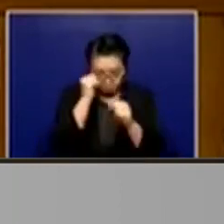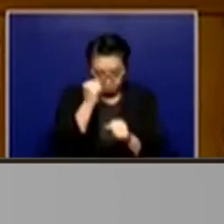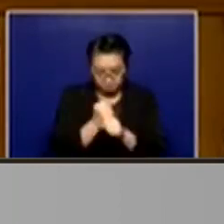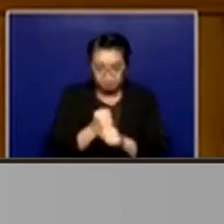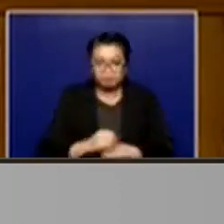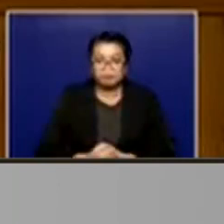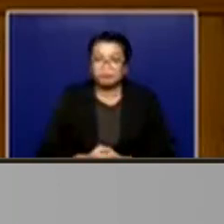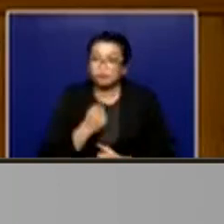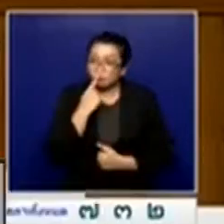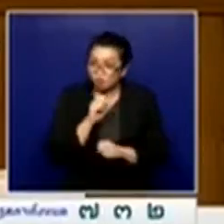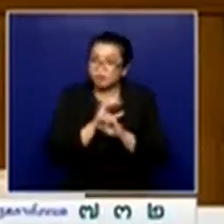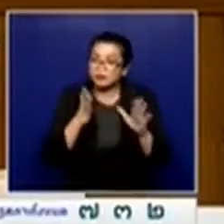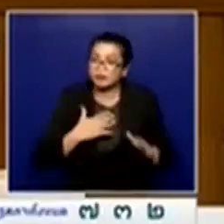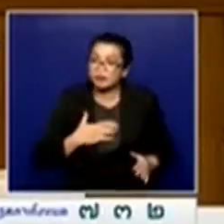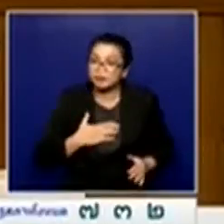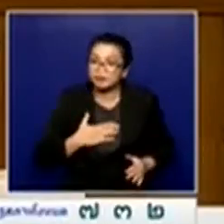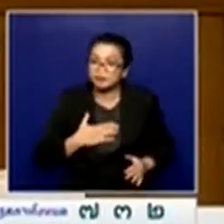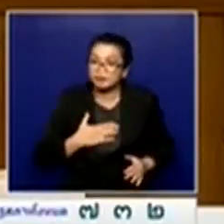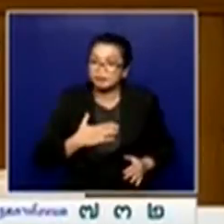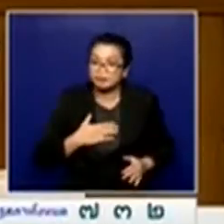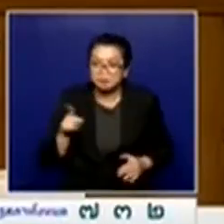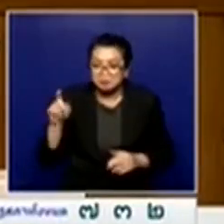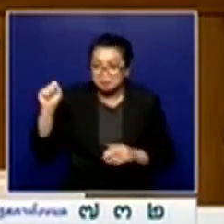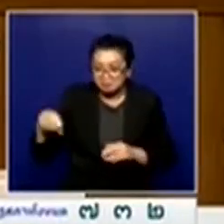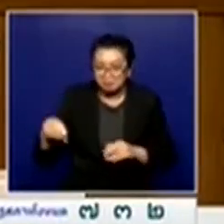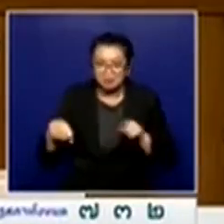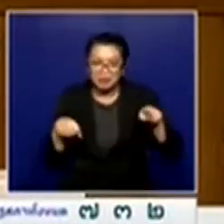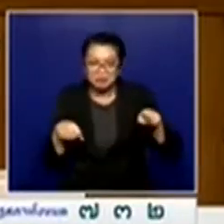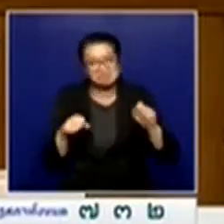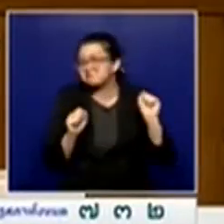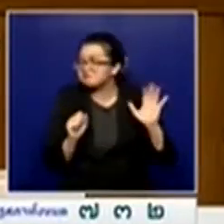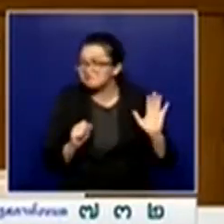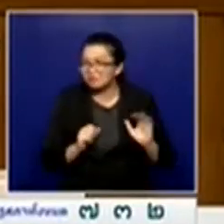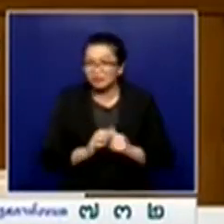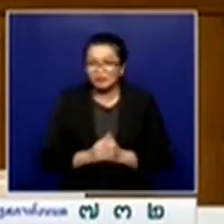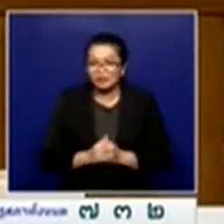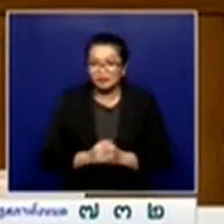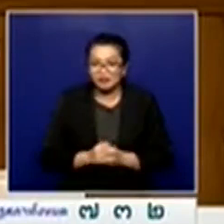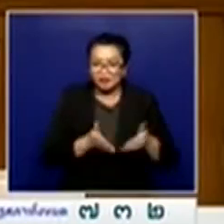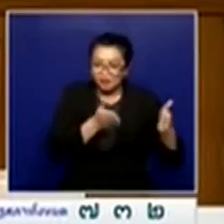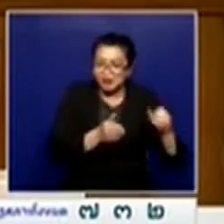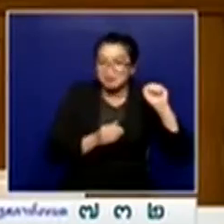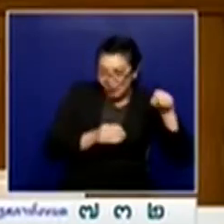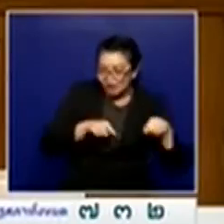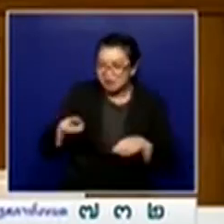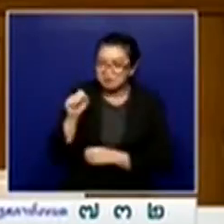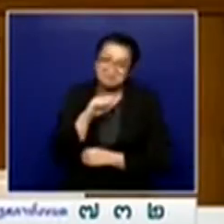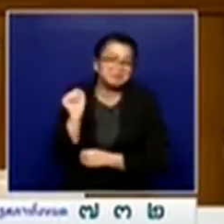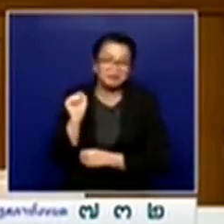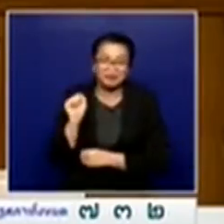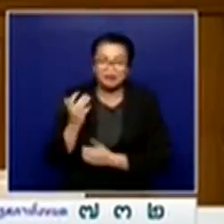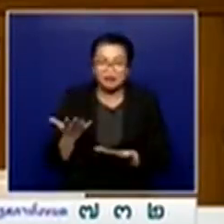ตอบชัดไหมครับทางนี้พยักหน้าทางโน้นขอบคุ